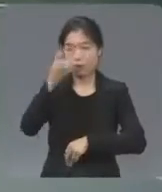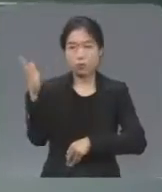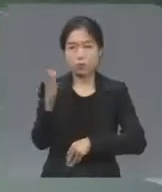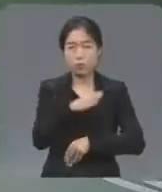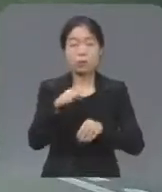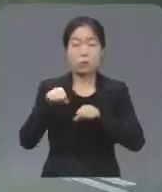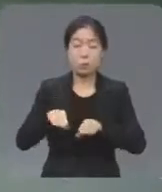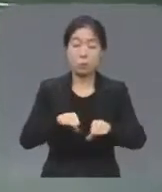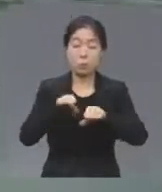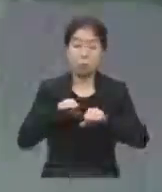내다봤습니다